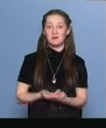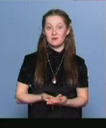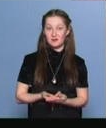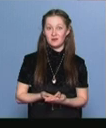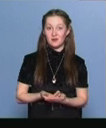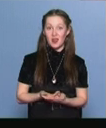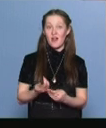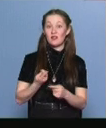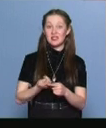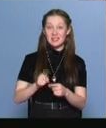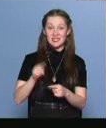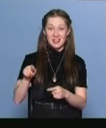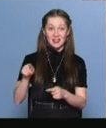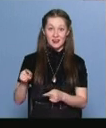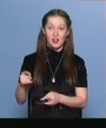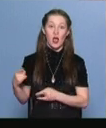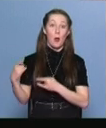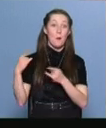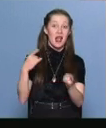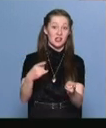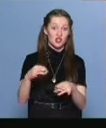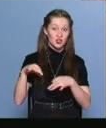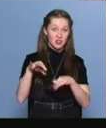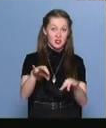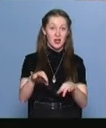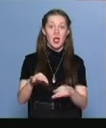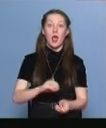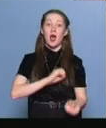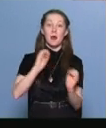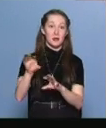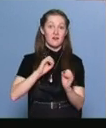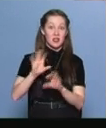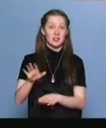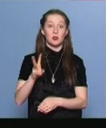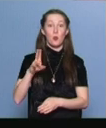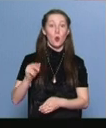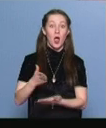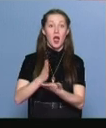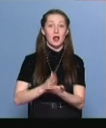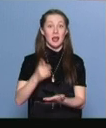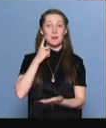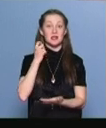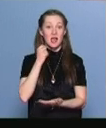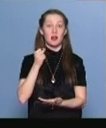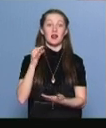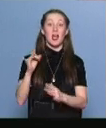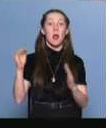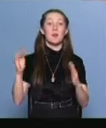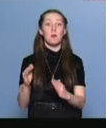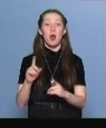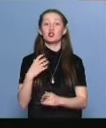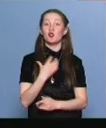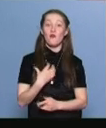С этой же машиной отправить в машину там хлеб, крупа, сахар, какие-то минимальный набор.